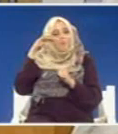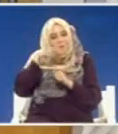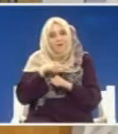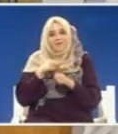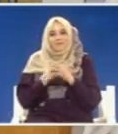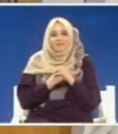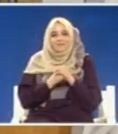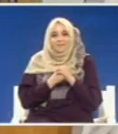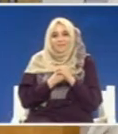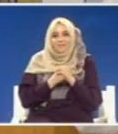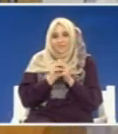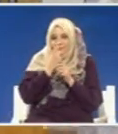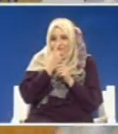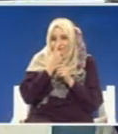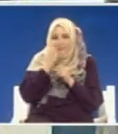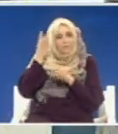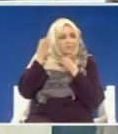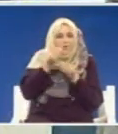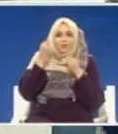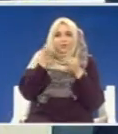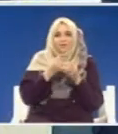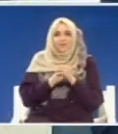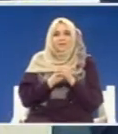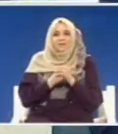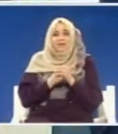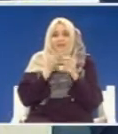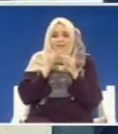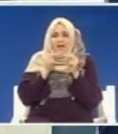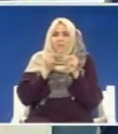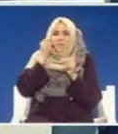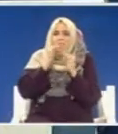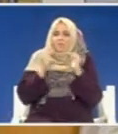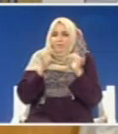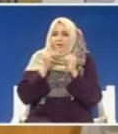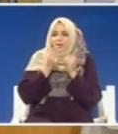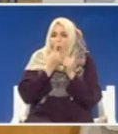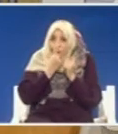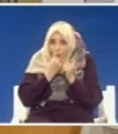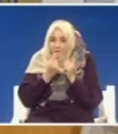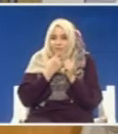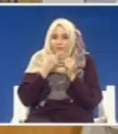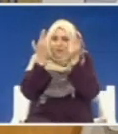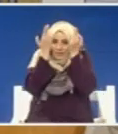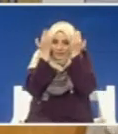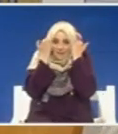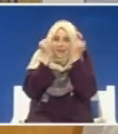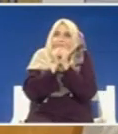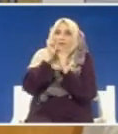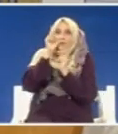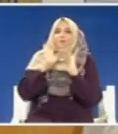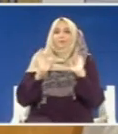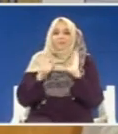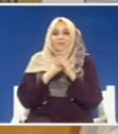عبده فيكرمه. مقام العبودية. مقام العبودية، بارك الله فيك. فإذا هذا